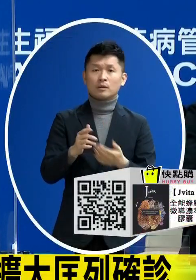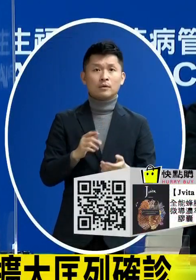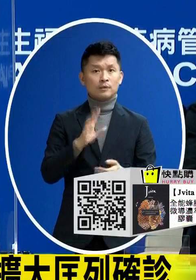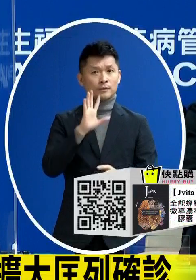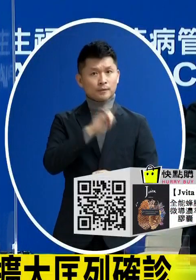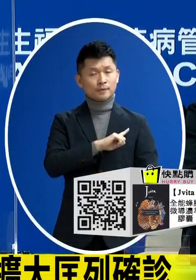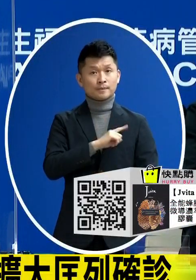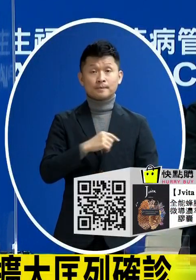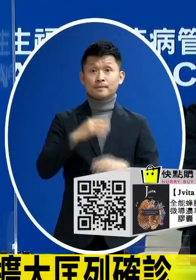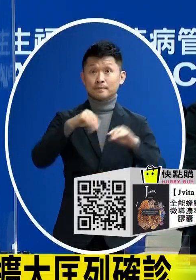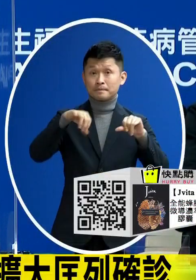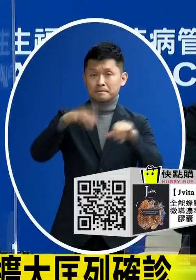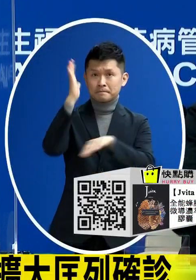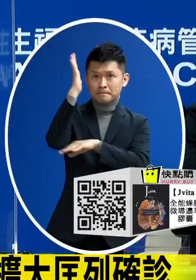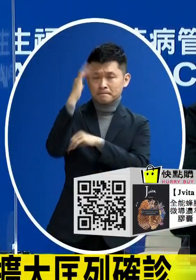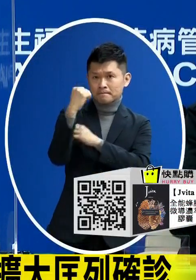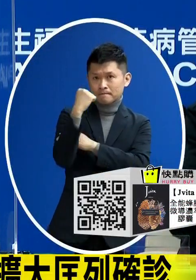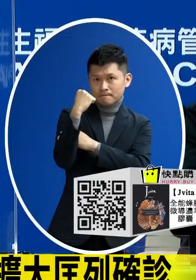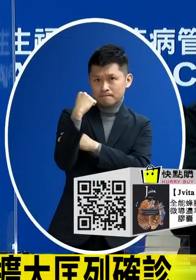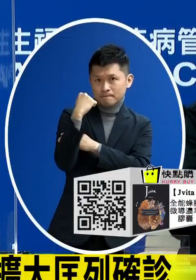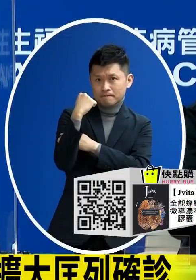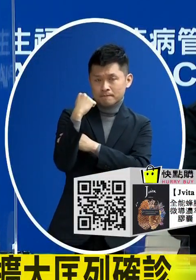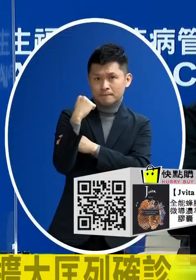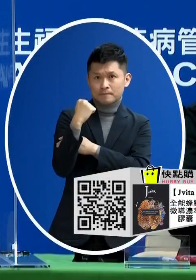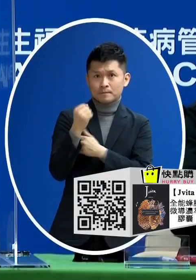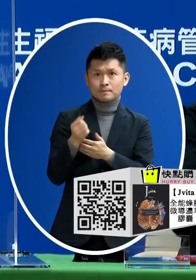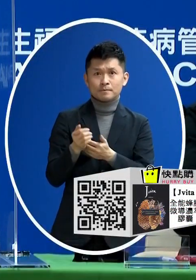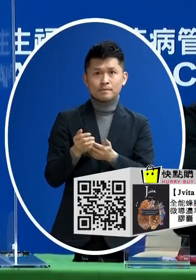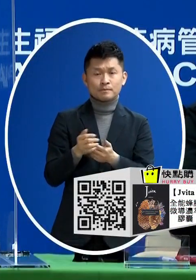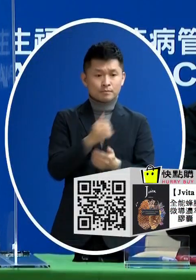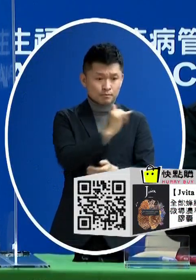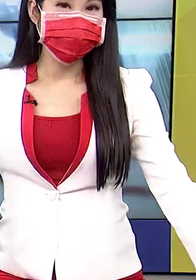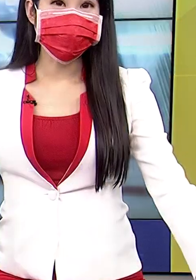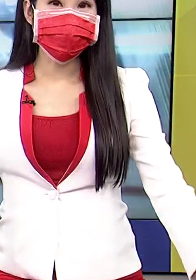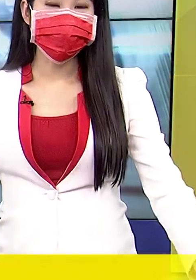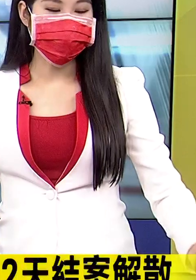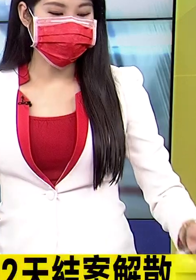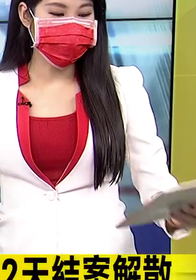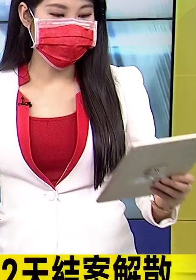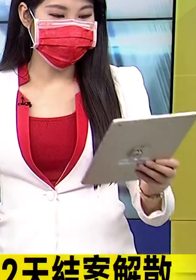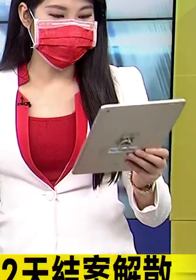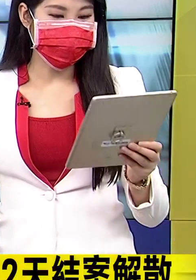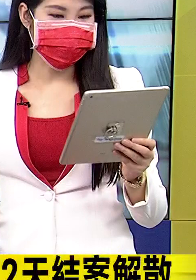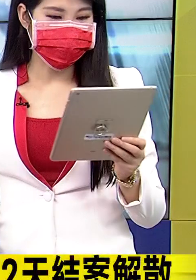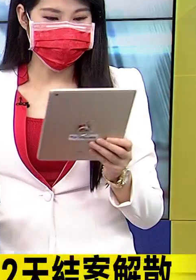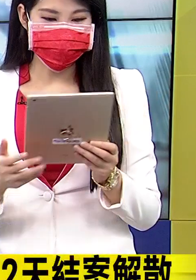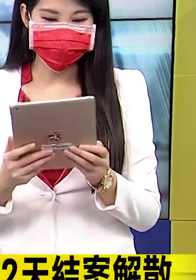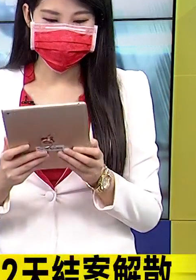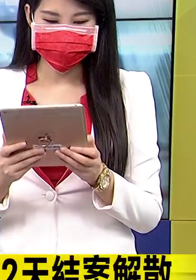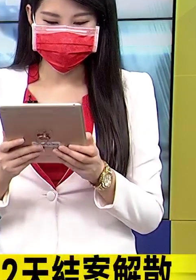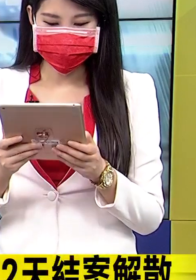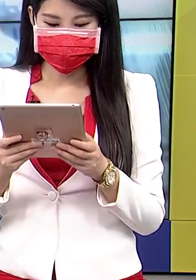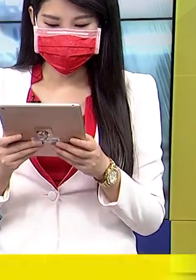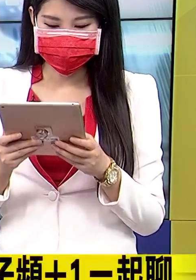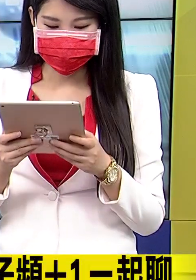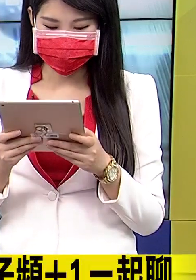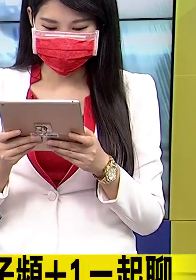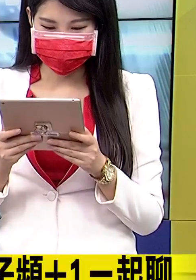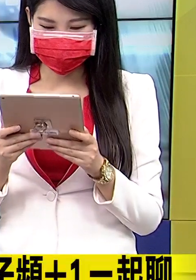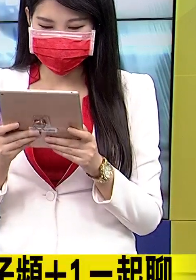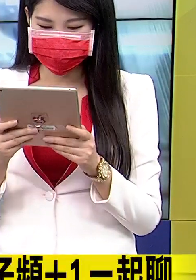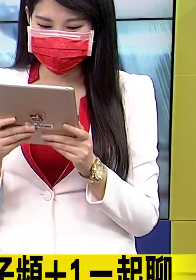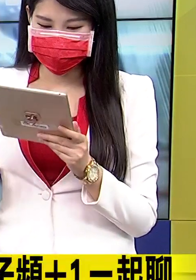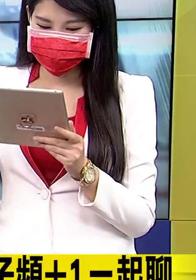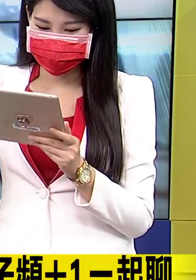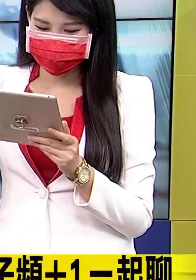地方政府现在也努力的做前面的一个相关的疫调。 咔嚓咔嚓，我来点点名了，大家有没有帮秀秀长的中天新闻子